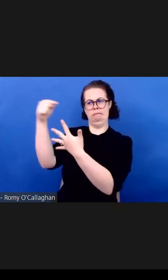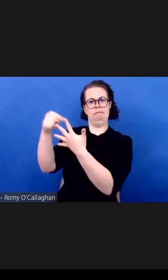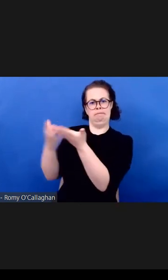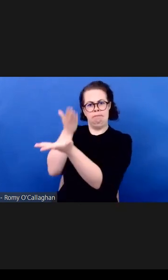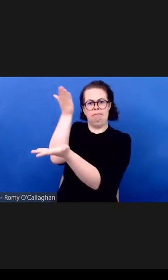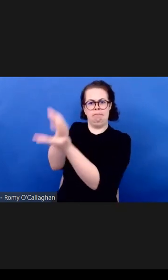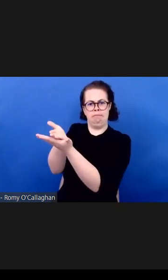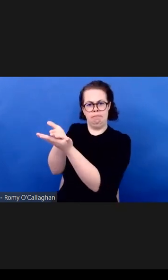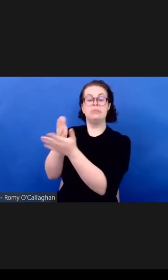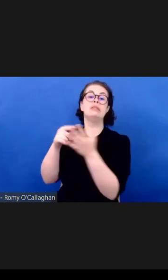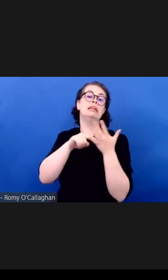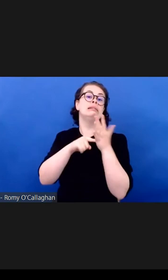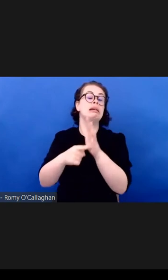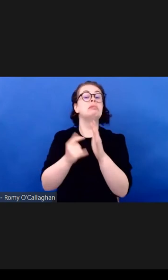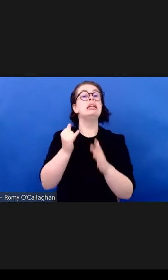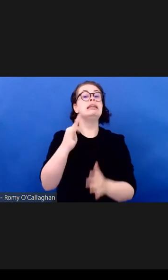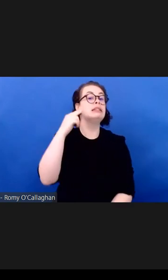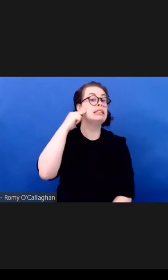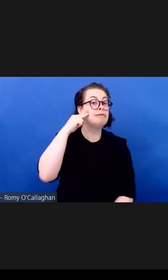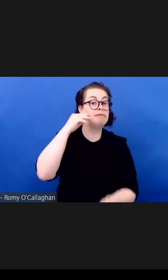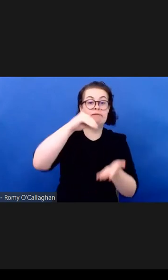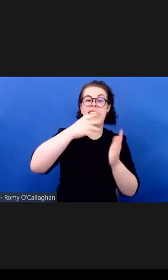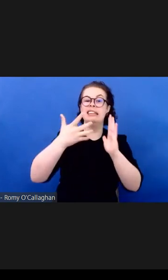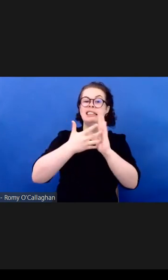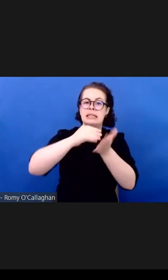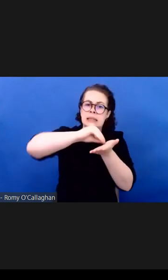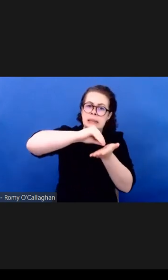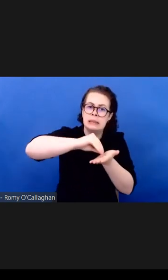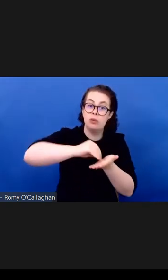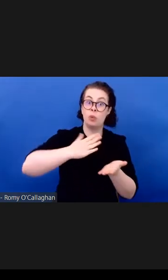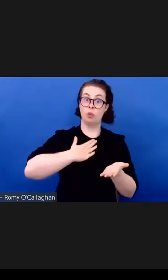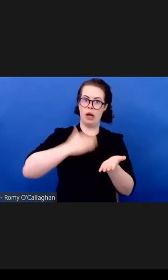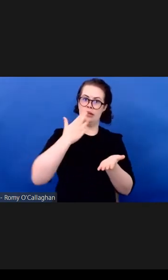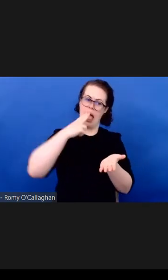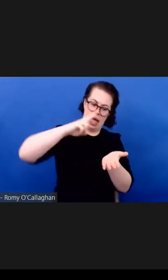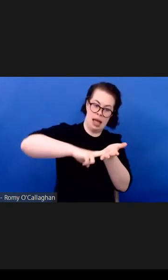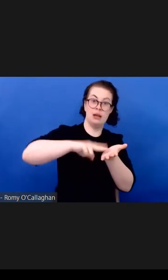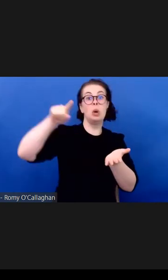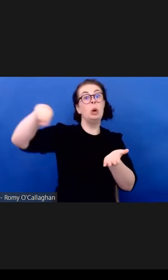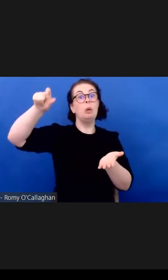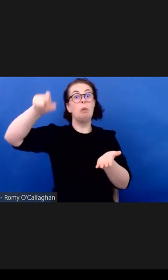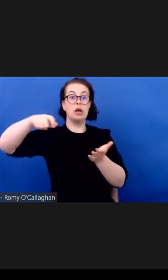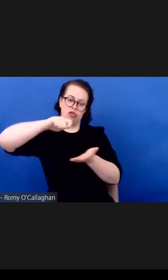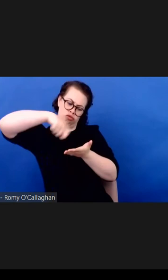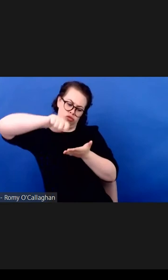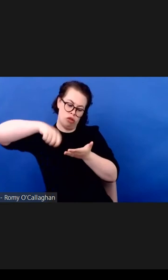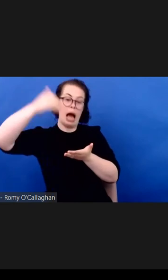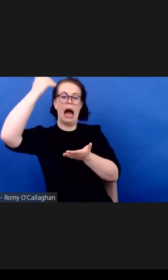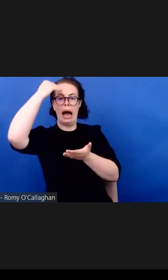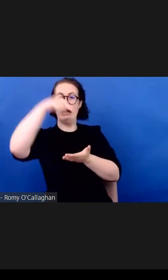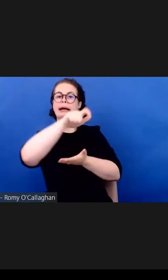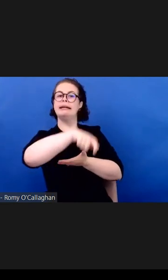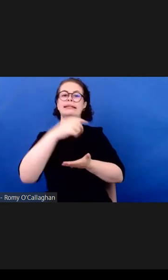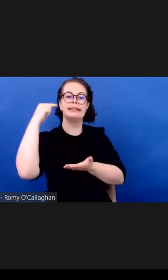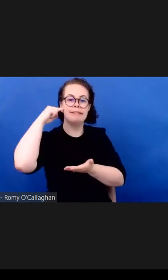আমাদের বাচ্চাগুলা যাতে পরীক্ষার খাতার মধ্যে চিহ্ন থাকে বা কালার থাকে, যে পরীক্ষার খাতা দেখতে মানে বুঝতে পারে